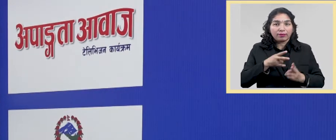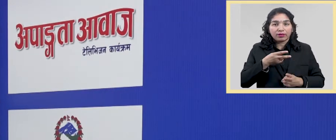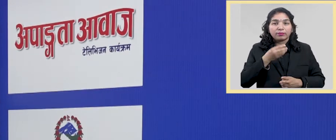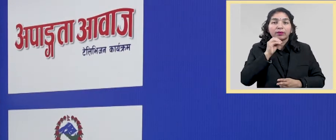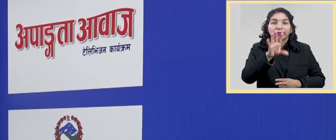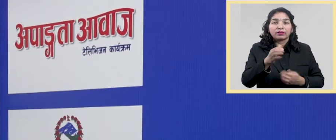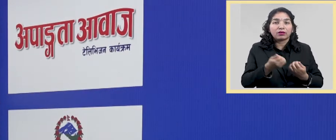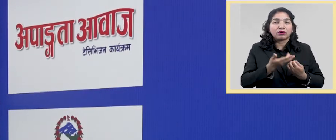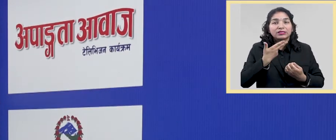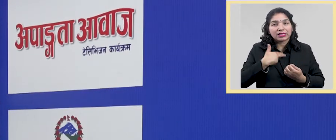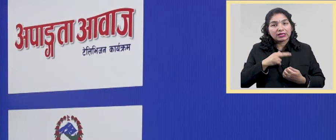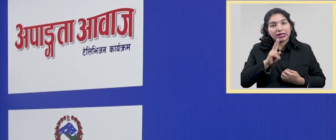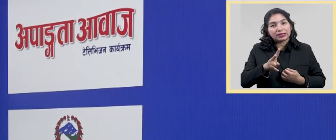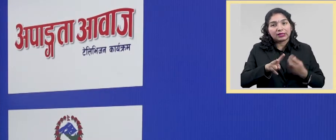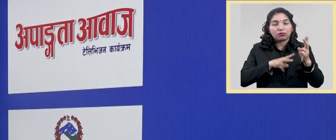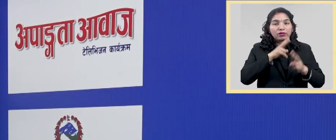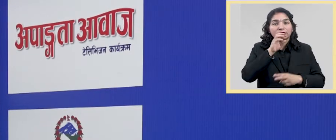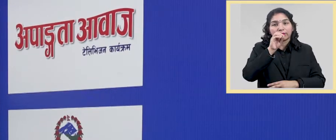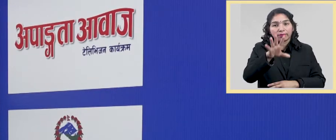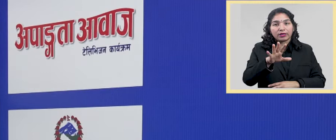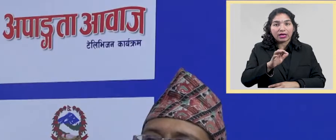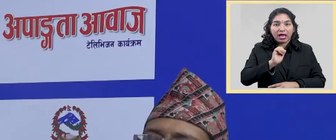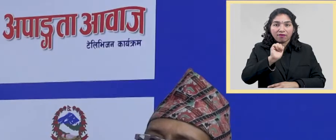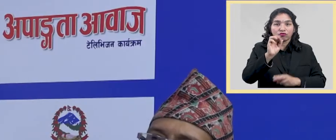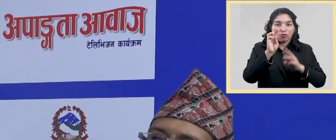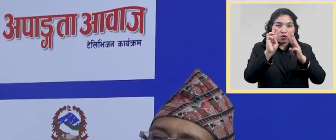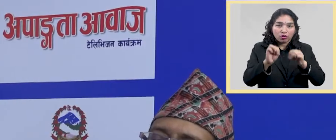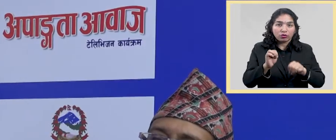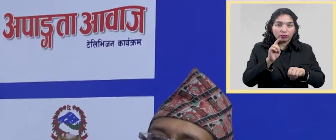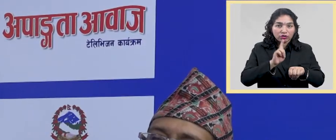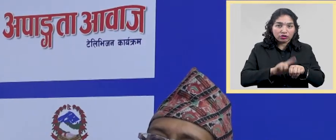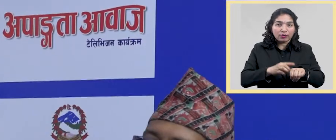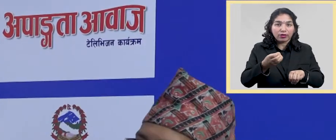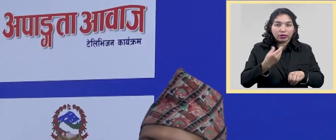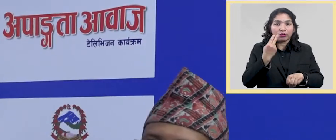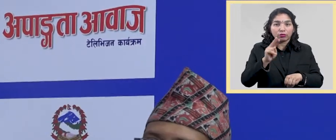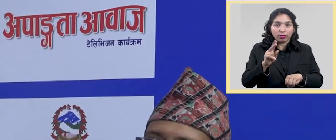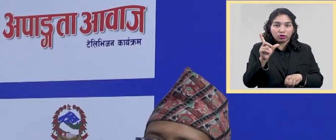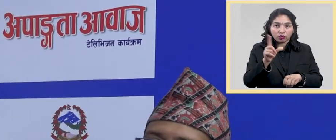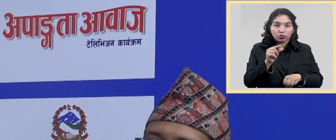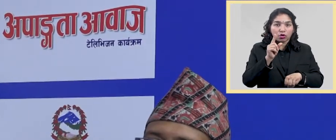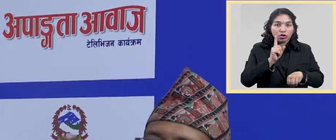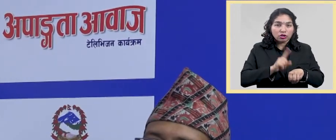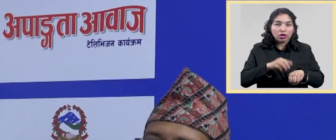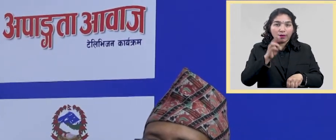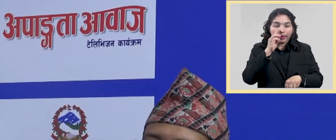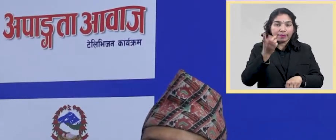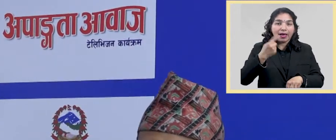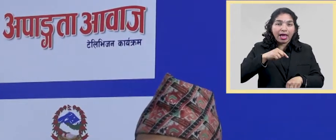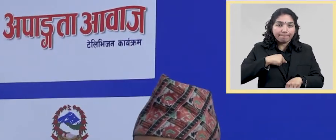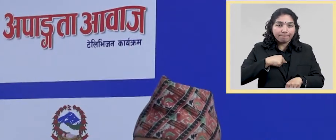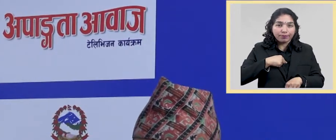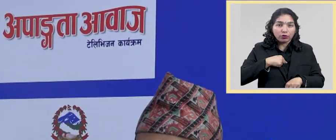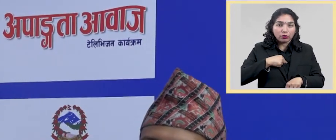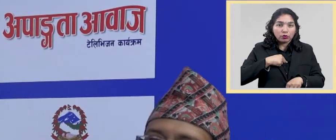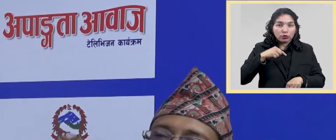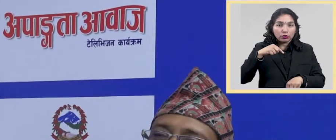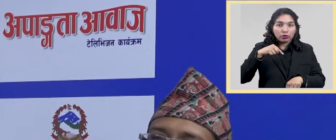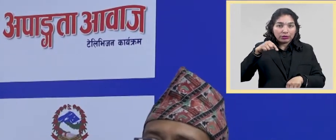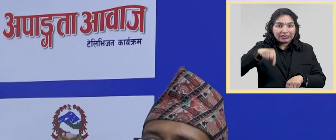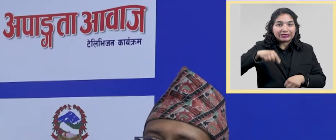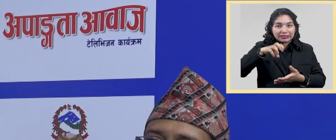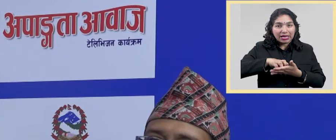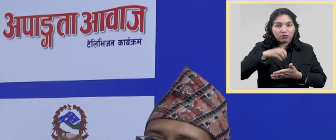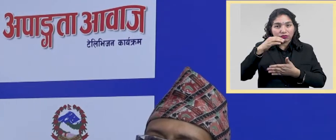पनि व्यक्त गर्न चाहन्छु। यति कुरा मैले राखेँ। आफ्नो अमूल्य समय यहाँसम्म दिनुभयो है, छोटो समयमा चाहिँ हाम्रो चाहिँ